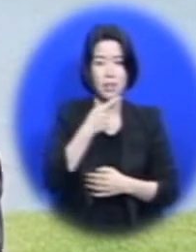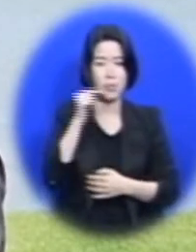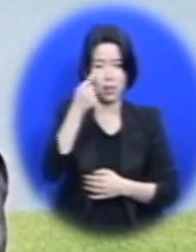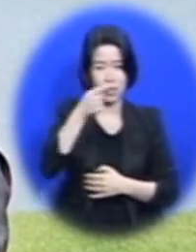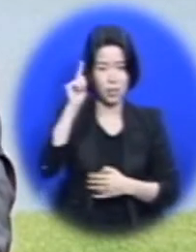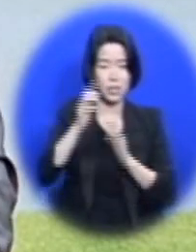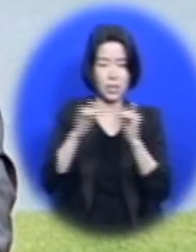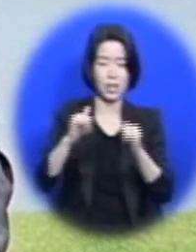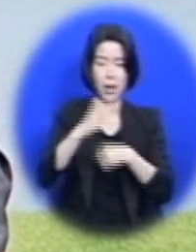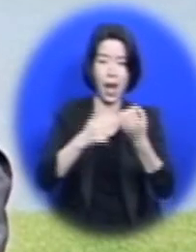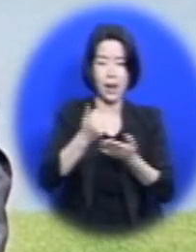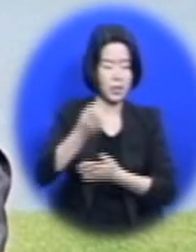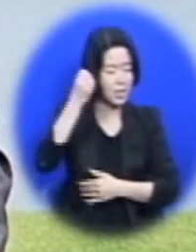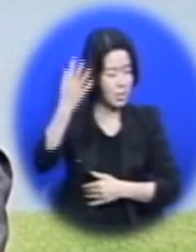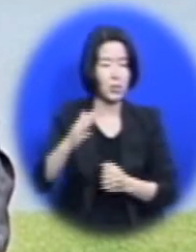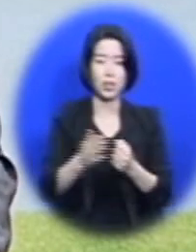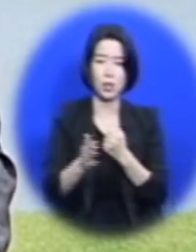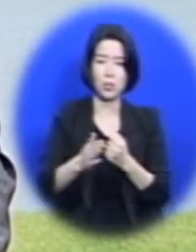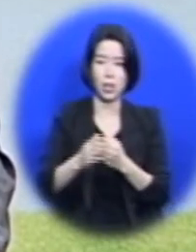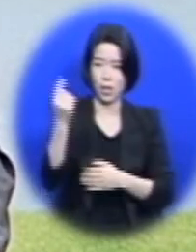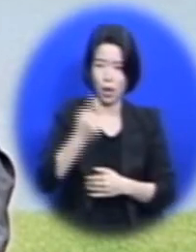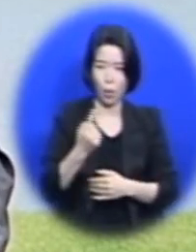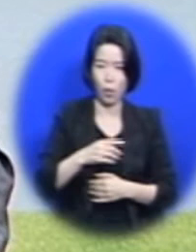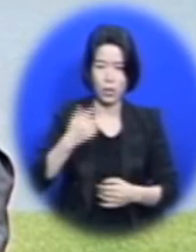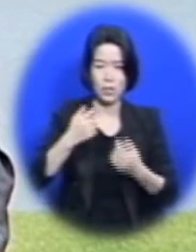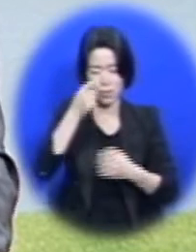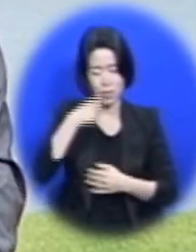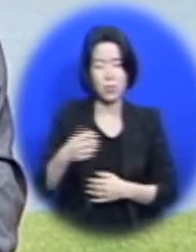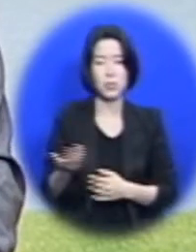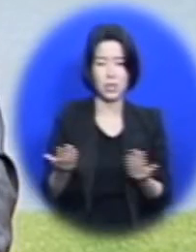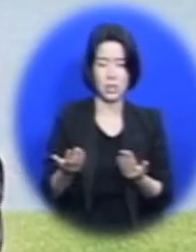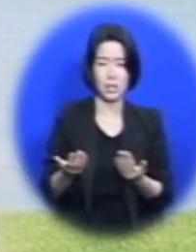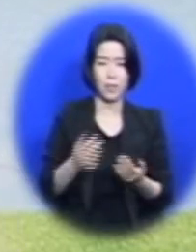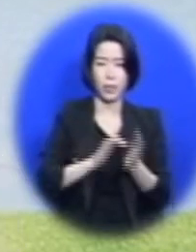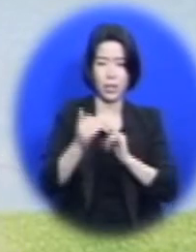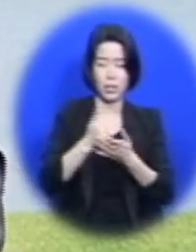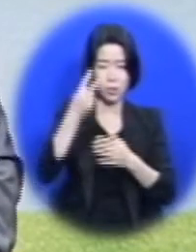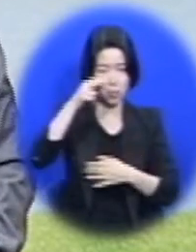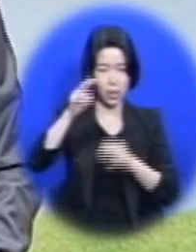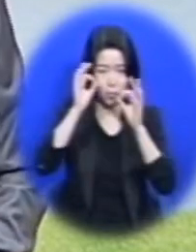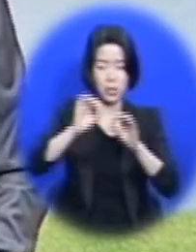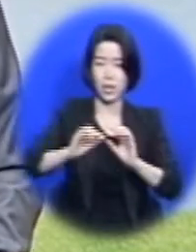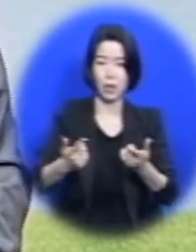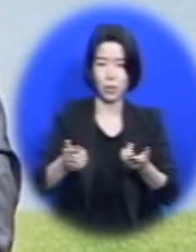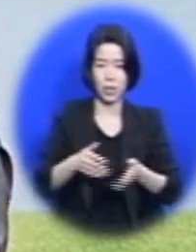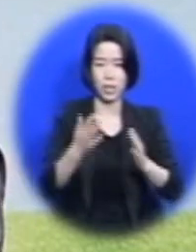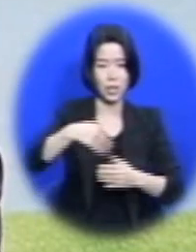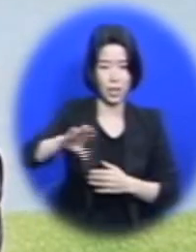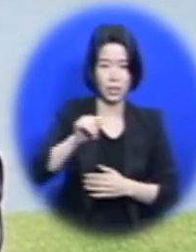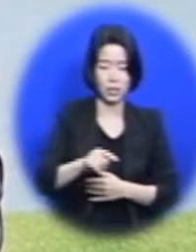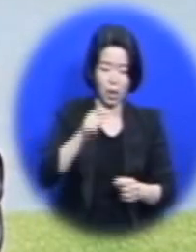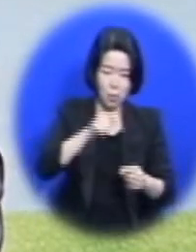사람들이 하나님을 잊어버렸기 때문에 온 비극이었다. 예수를 바라보지 아니하고 길을 가는 것은 목표가